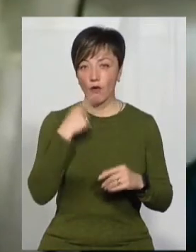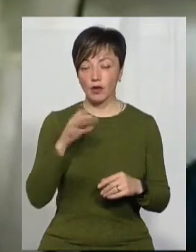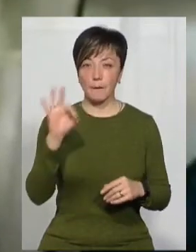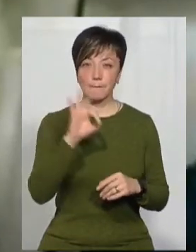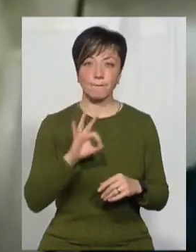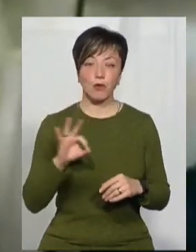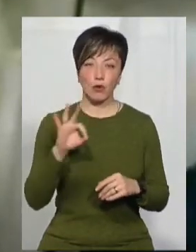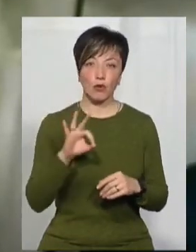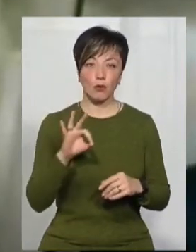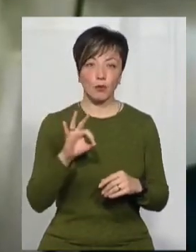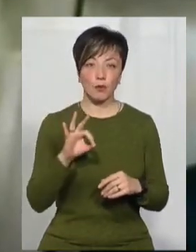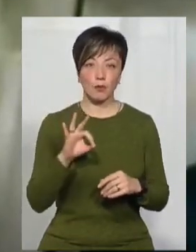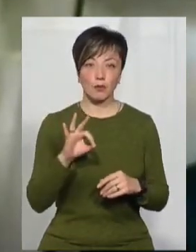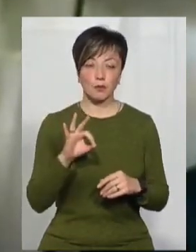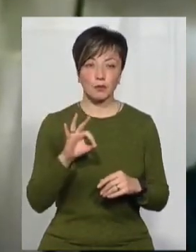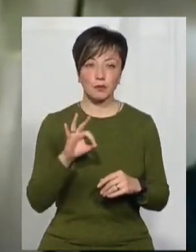про,